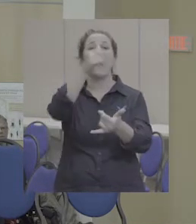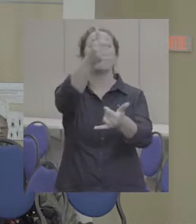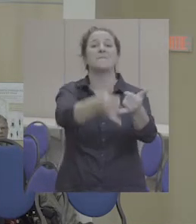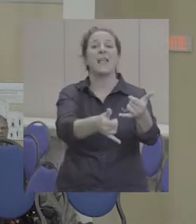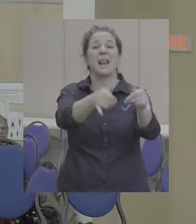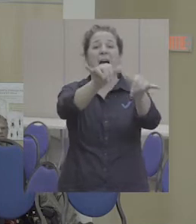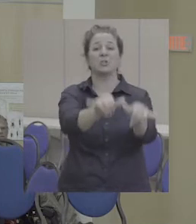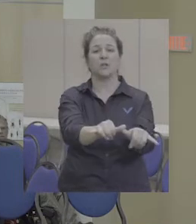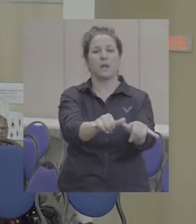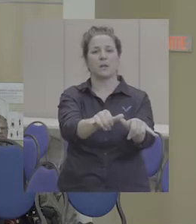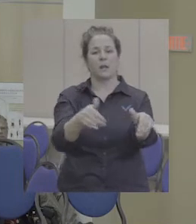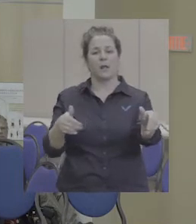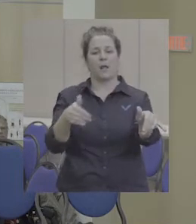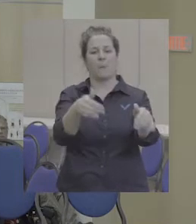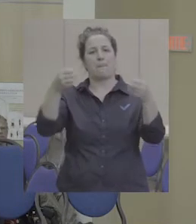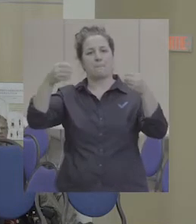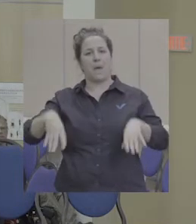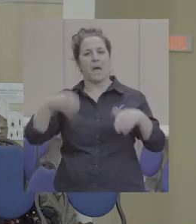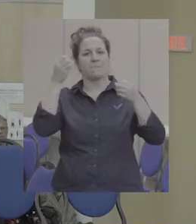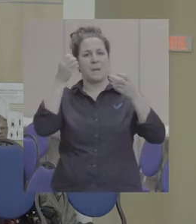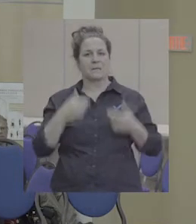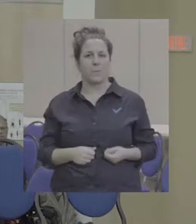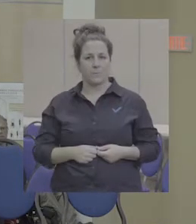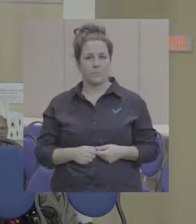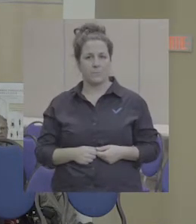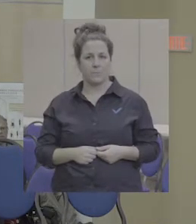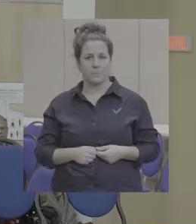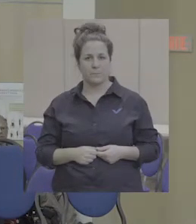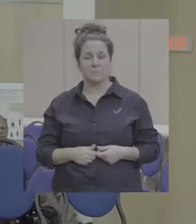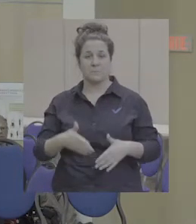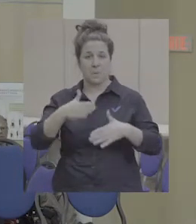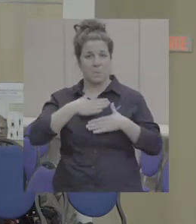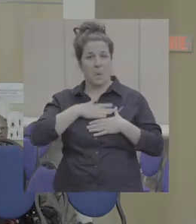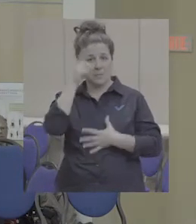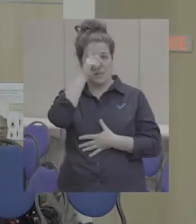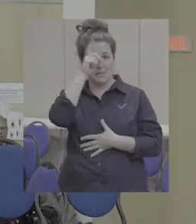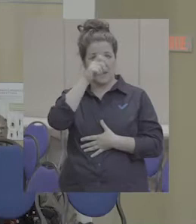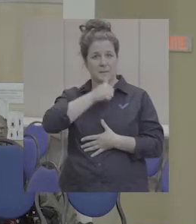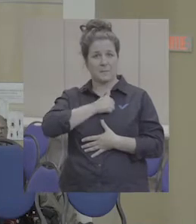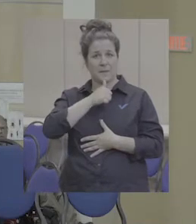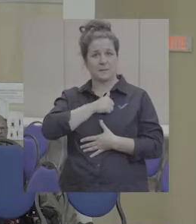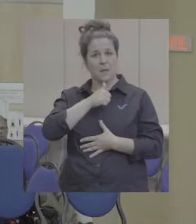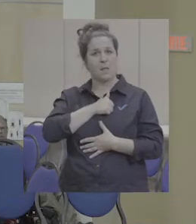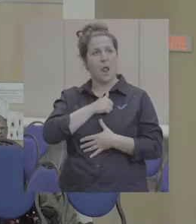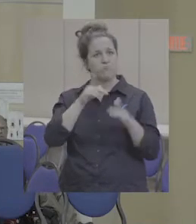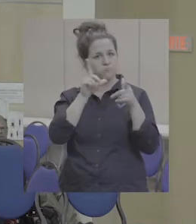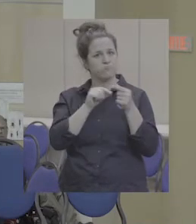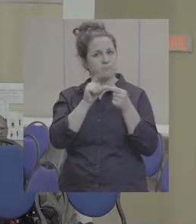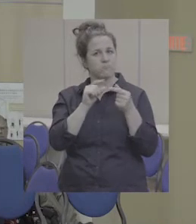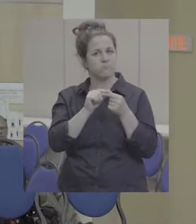étonnant parfois. Je vais partir de mon expérience personnelle pour